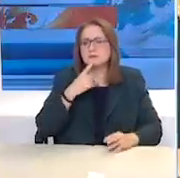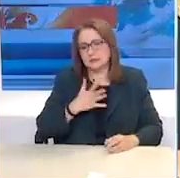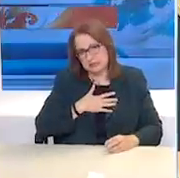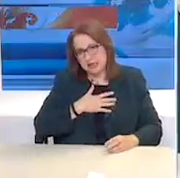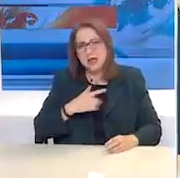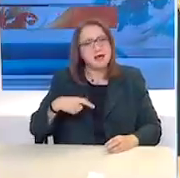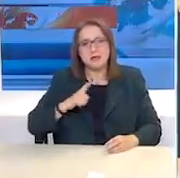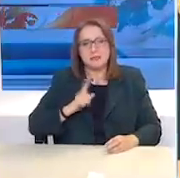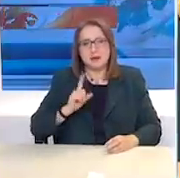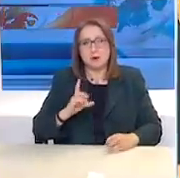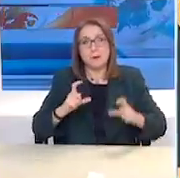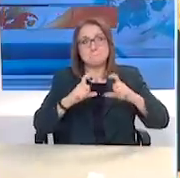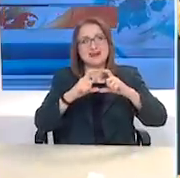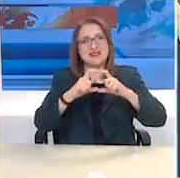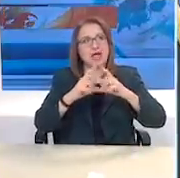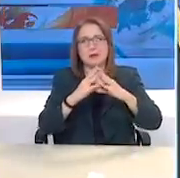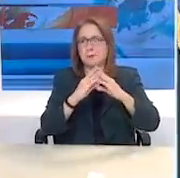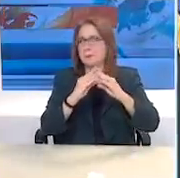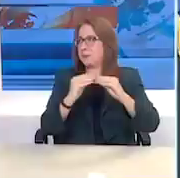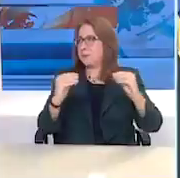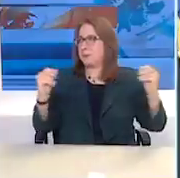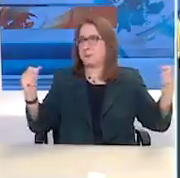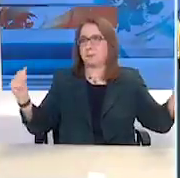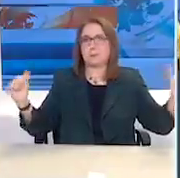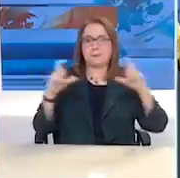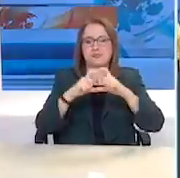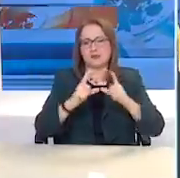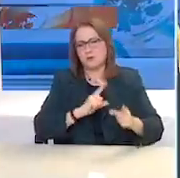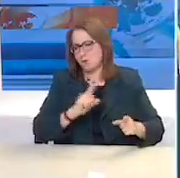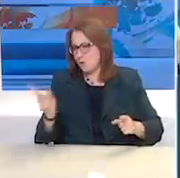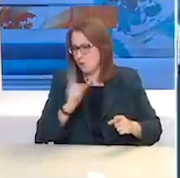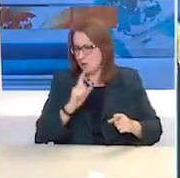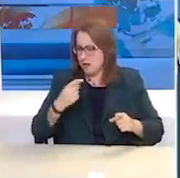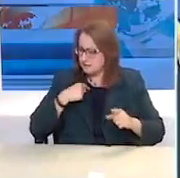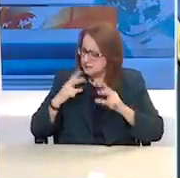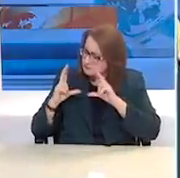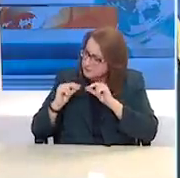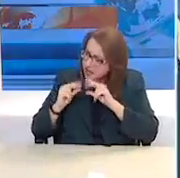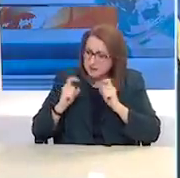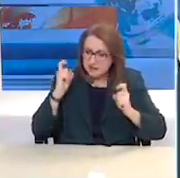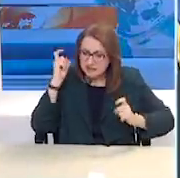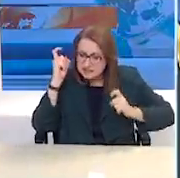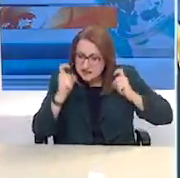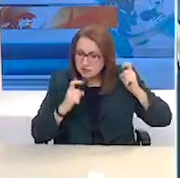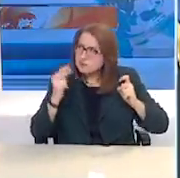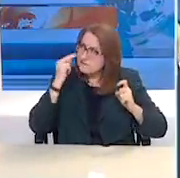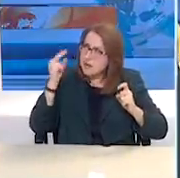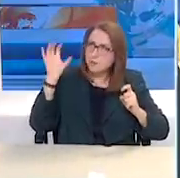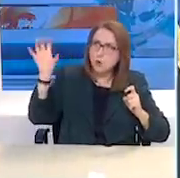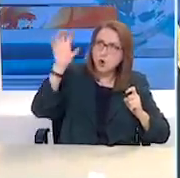που κάνει τη συζήτηση για άρση των μέτρων, και πιστέψτε με, και εμείς την κάνουμε τη συζήτηση συνεργασία με την ηγεσία,